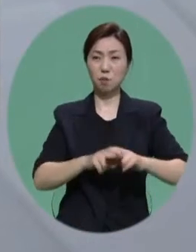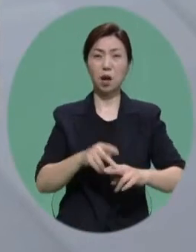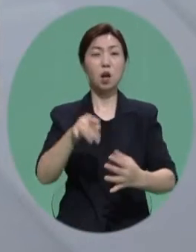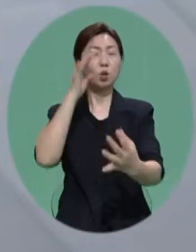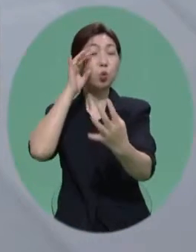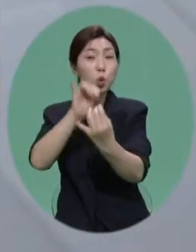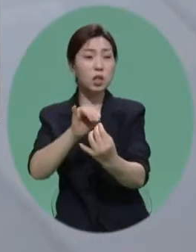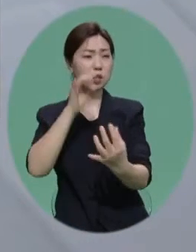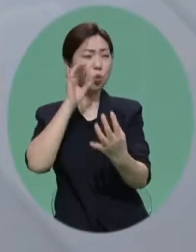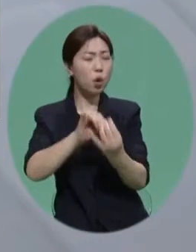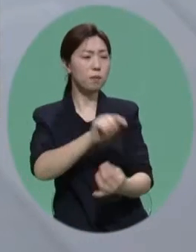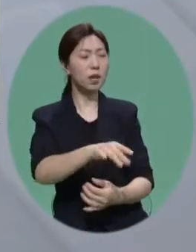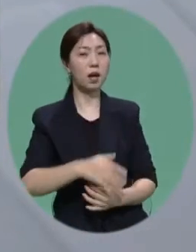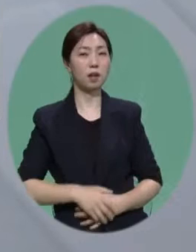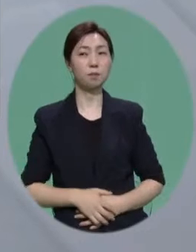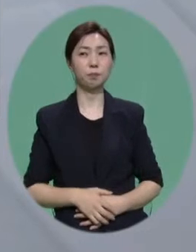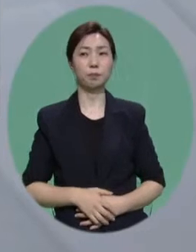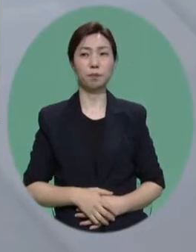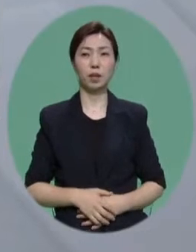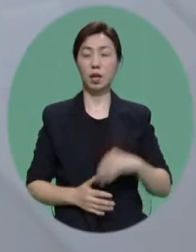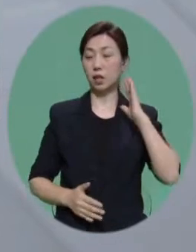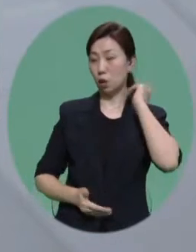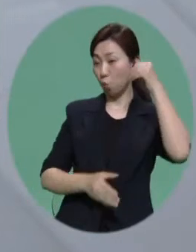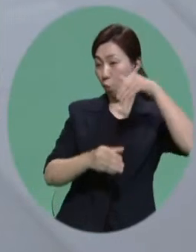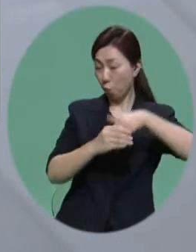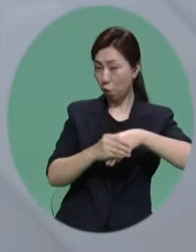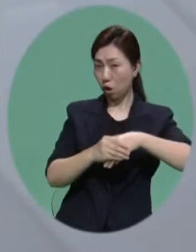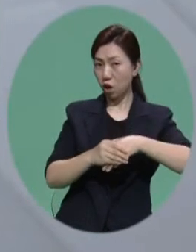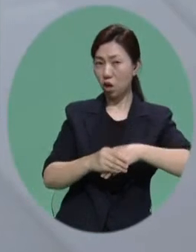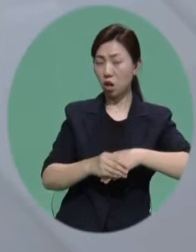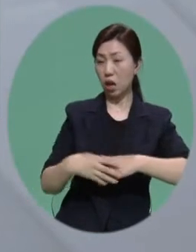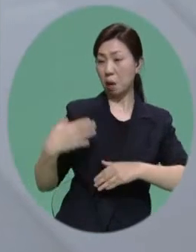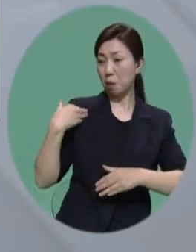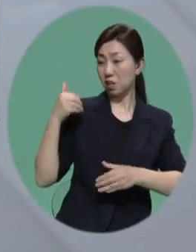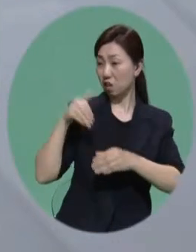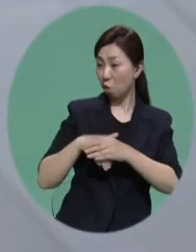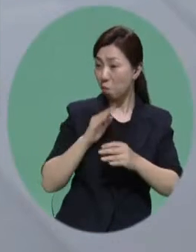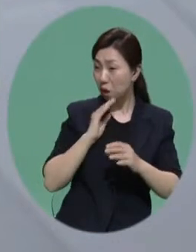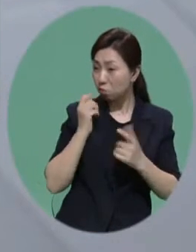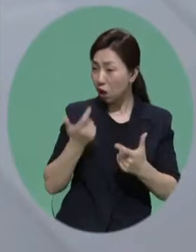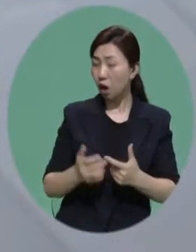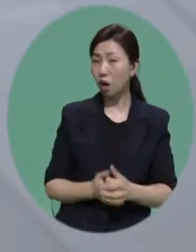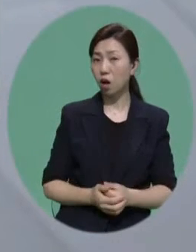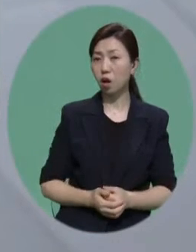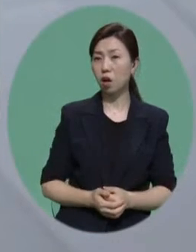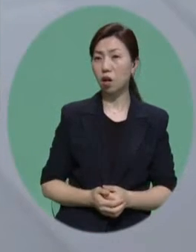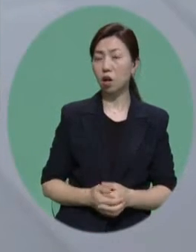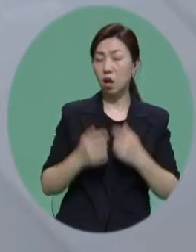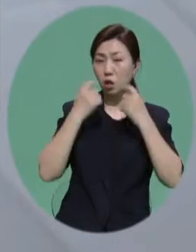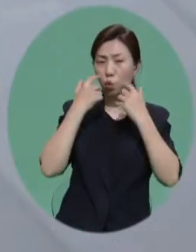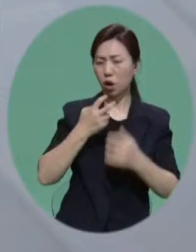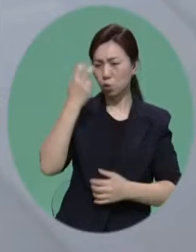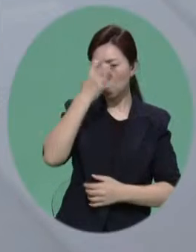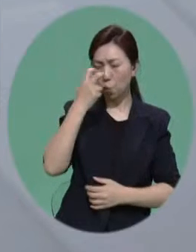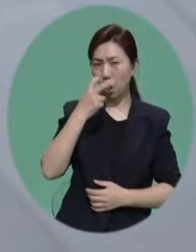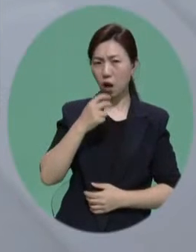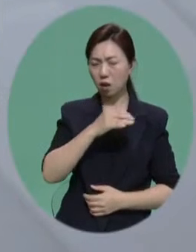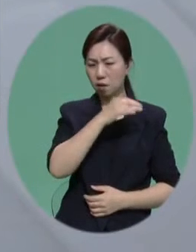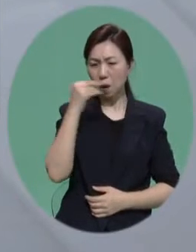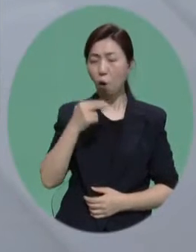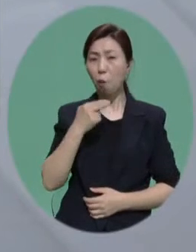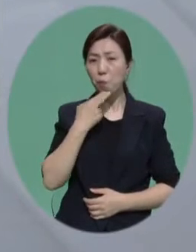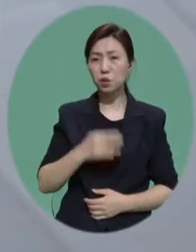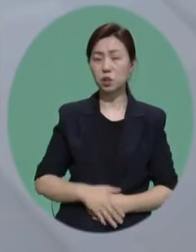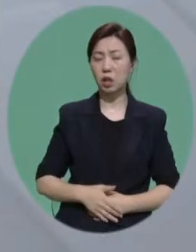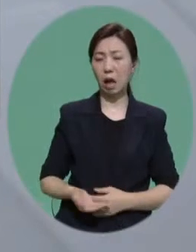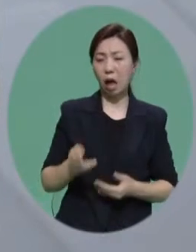동의하십니까 지금 뭐 대통령 선거가 국민학교 애들 반장선거 입니까 정확하게 수아가 이루어지지 않고 덮어 짜